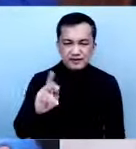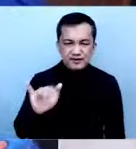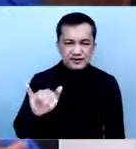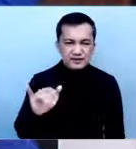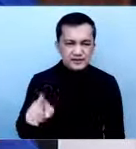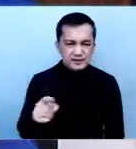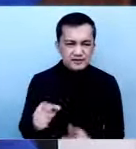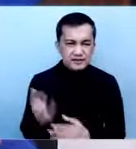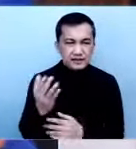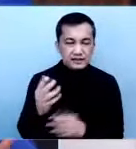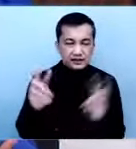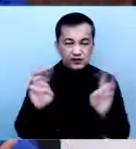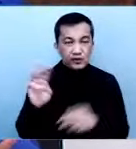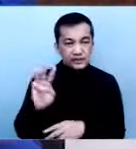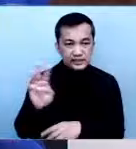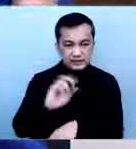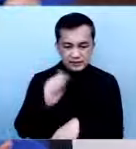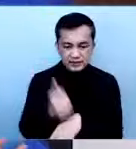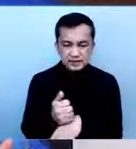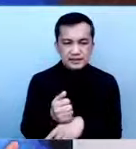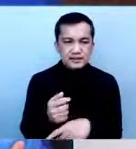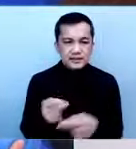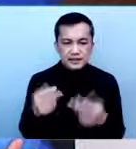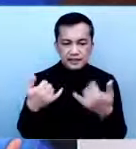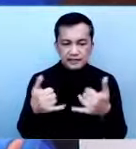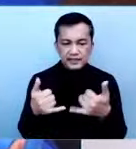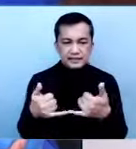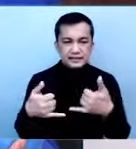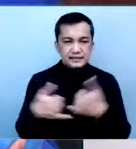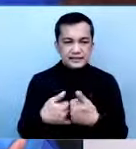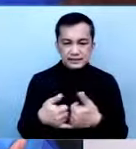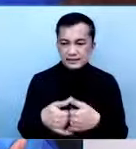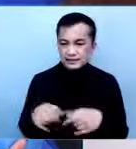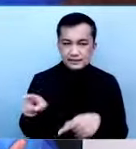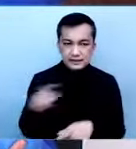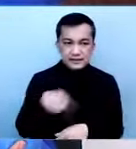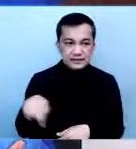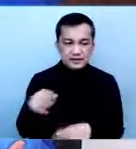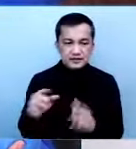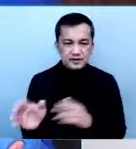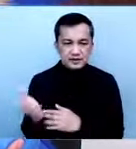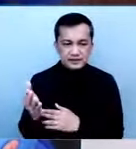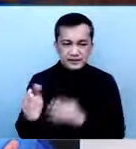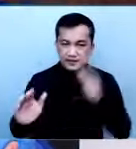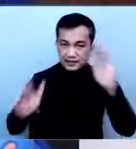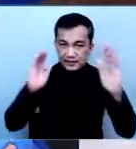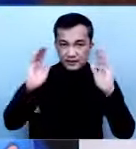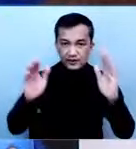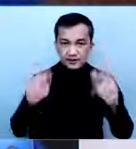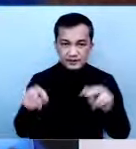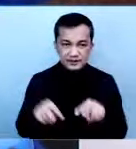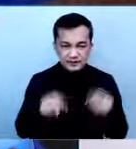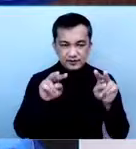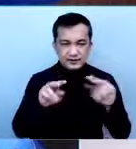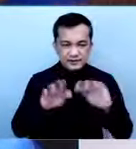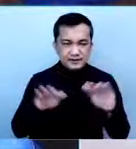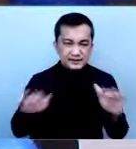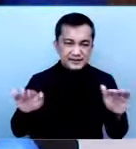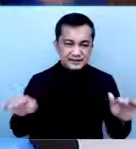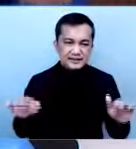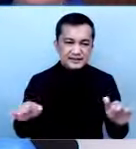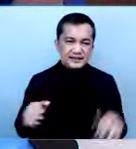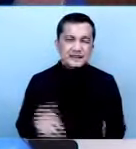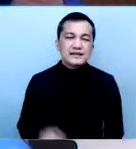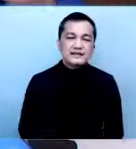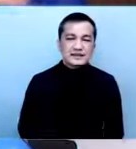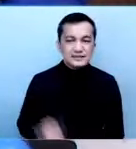sa ating mga sinet up na playsets ngayong umaga. At kaway-kaway po sa mga nanonood ng mga kids at kids at hearts dyan, kagaya